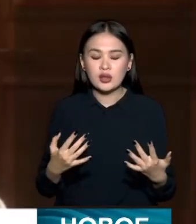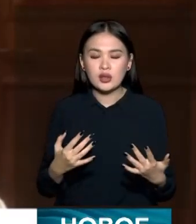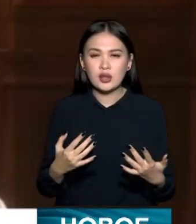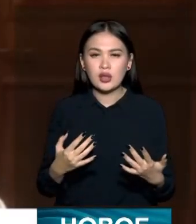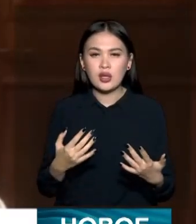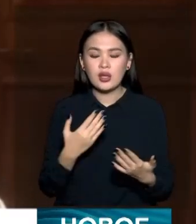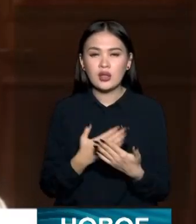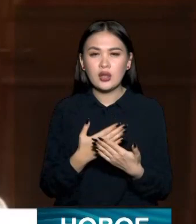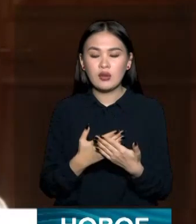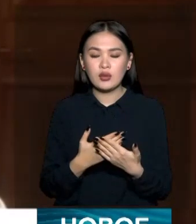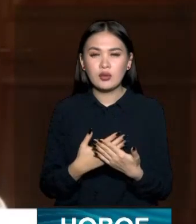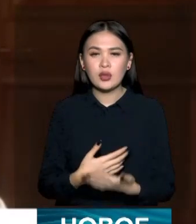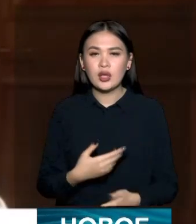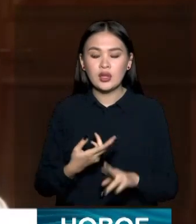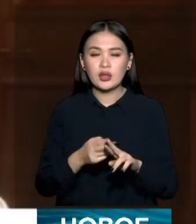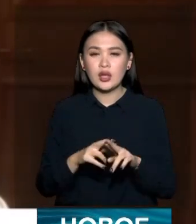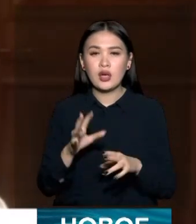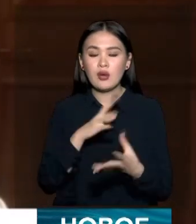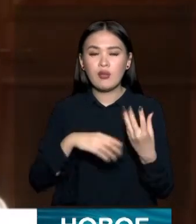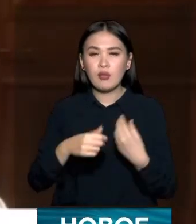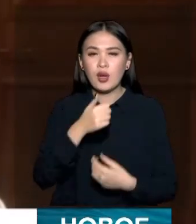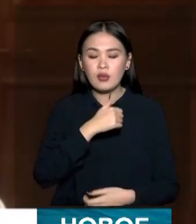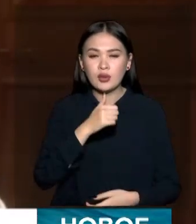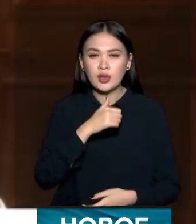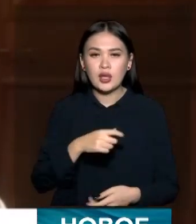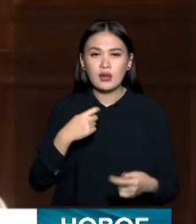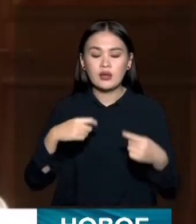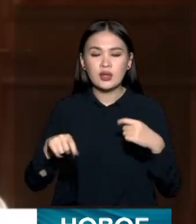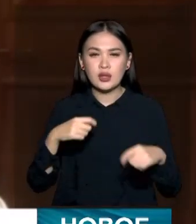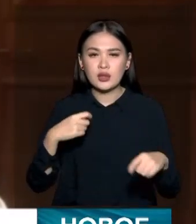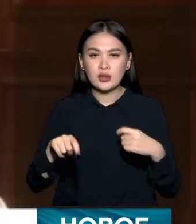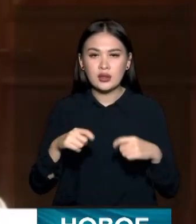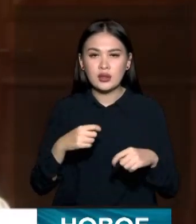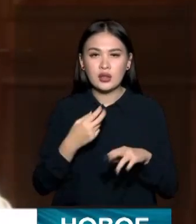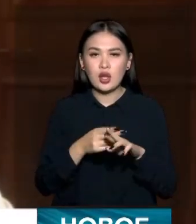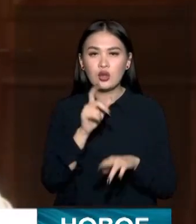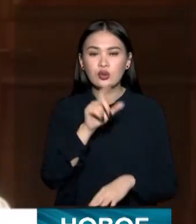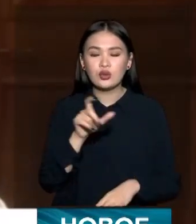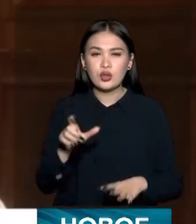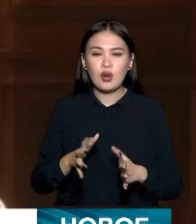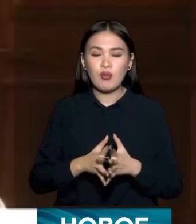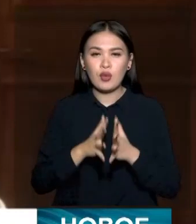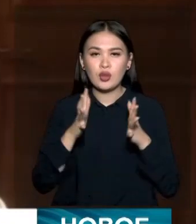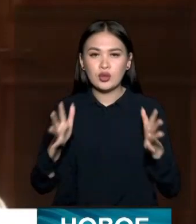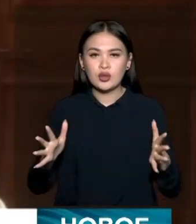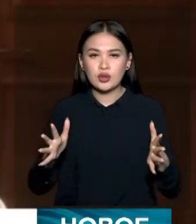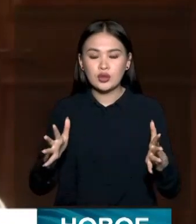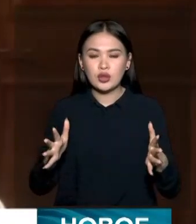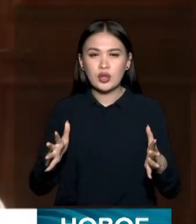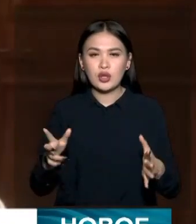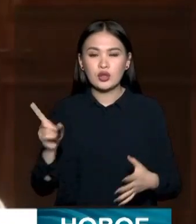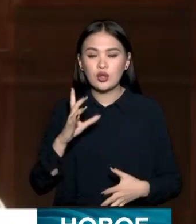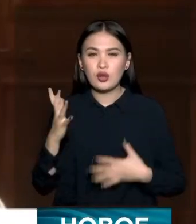там происходят. То есть это попытка выровнять рынок, чтобы люди больше сберегали деньги, чтобы